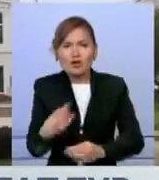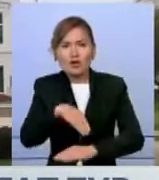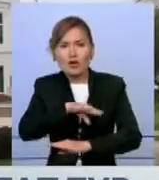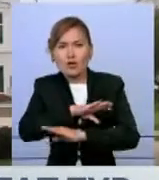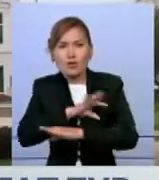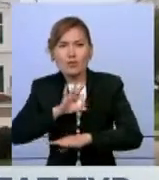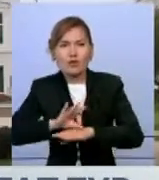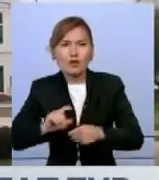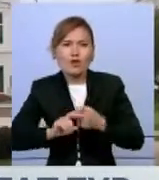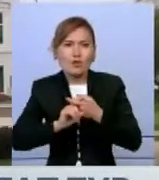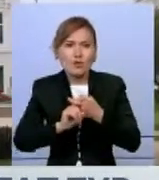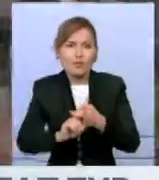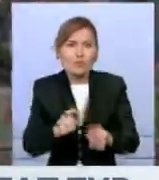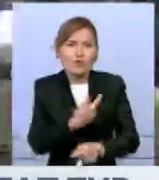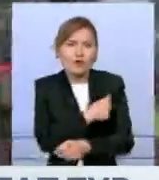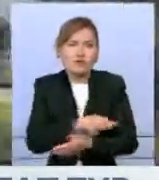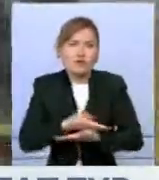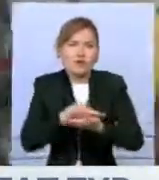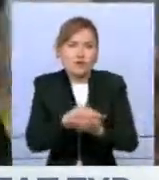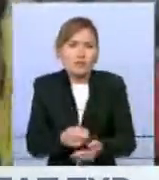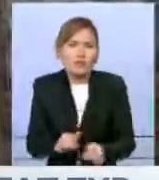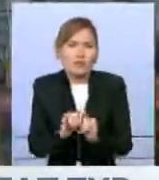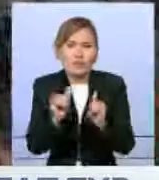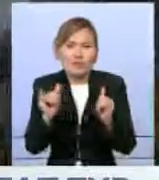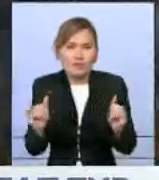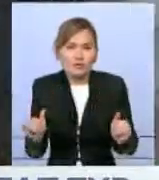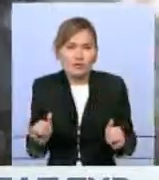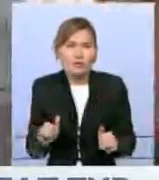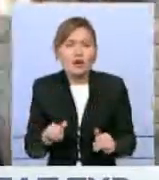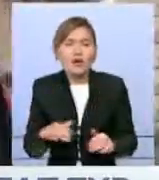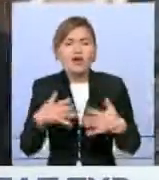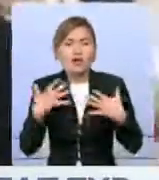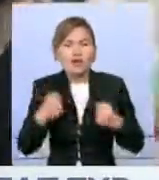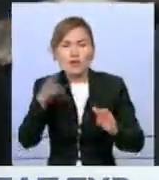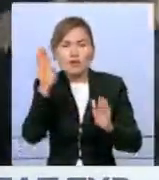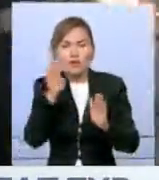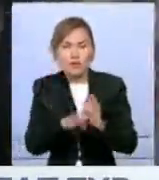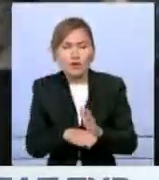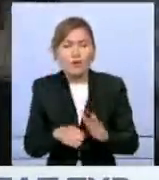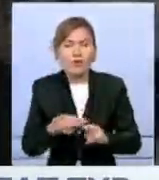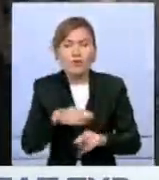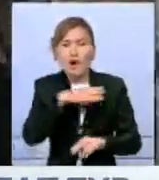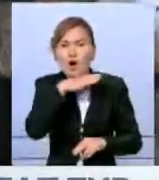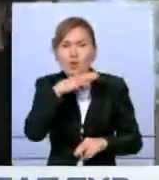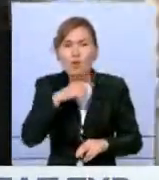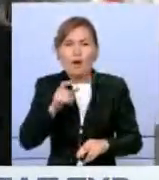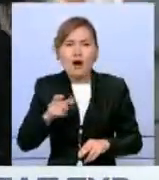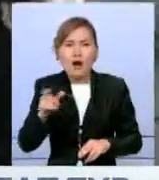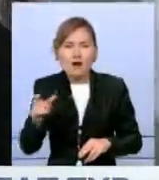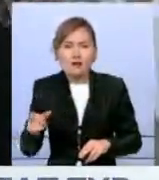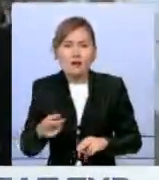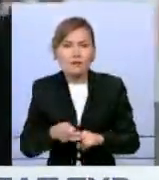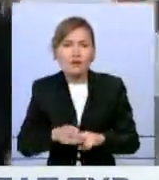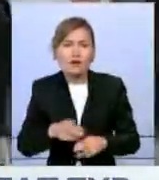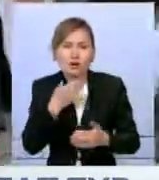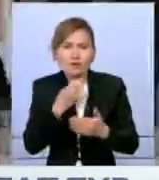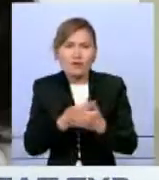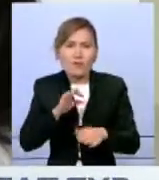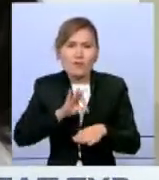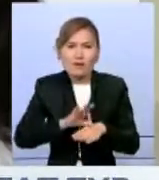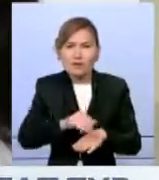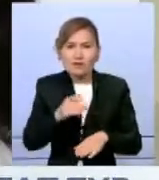жұқтырған науқастардың саны ресми көрсеткіштен де көп болуы ғажап емес. Көпшілігі не ауруын жасырады, не ол жайлы мүлдем бейхабар жүреді.